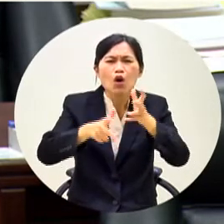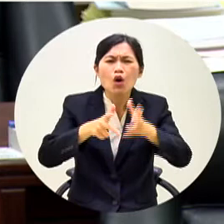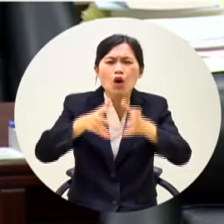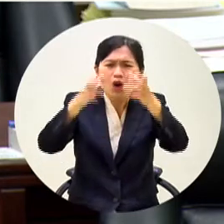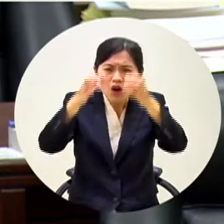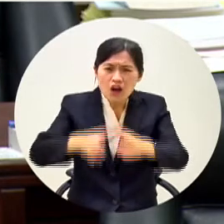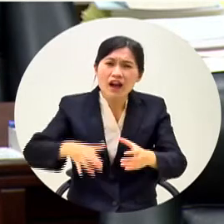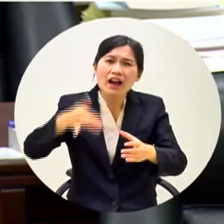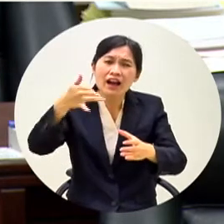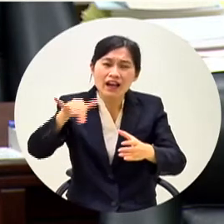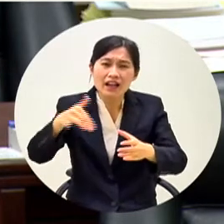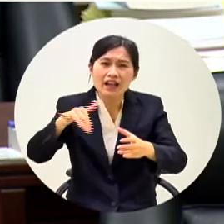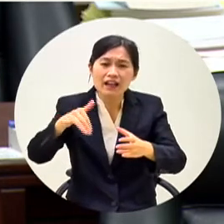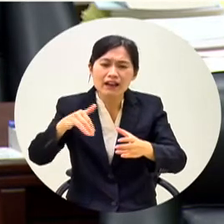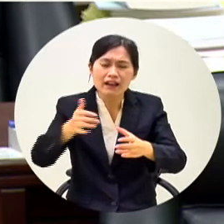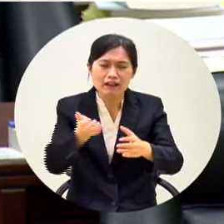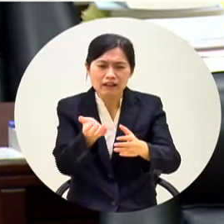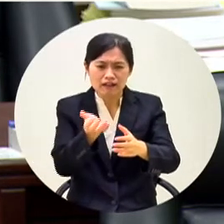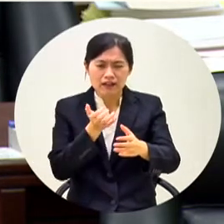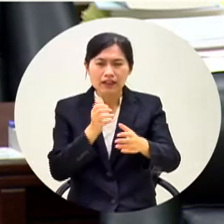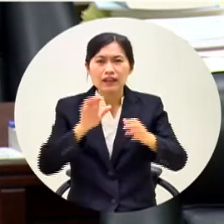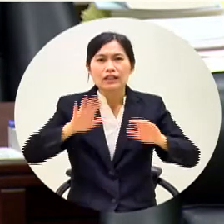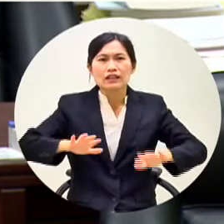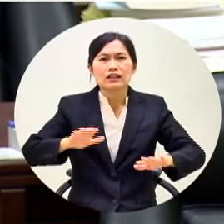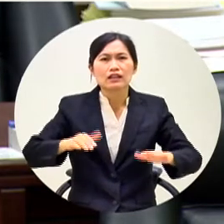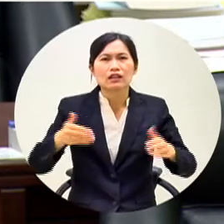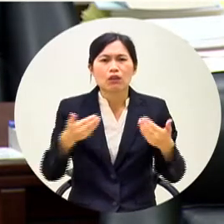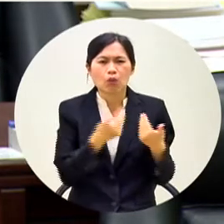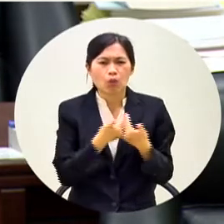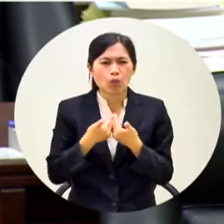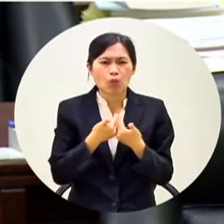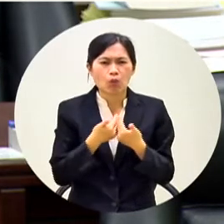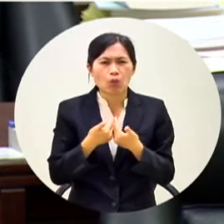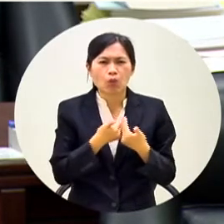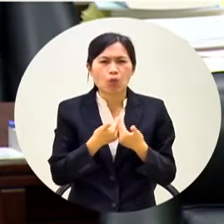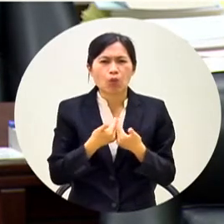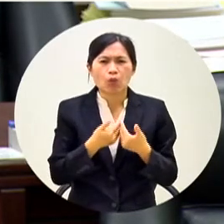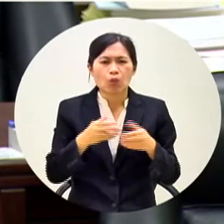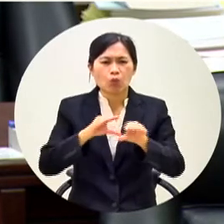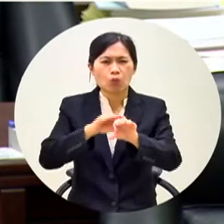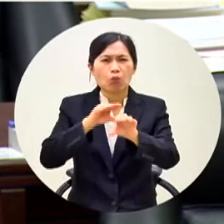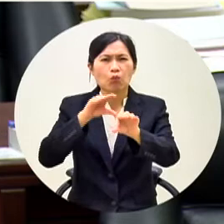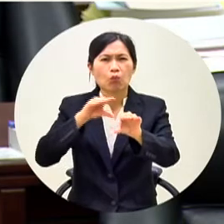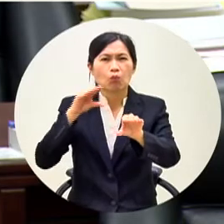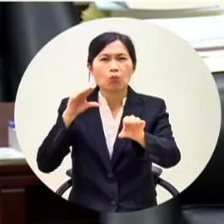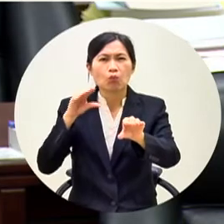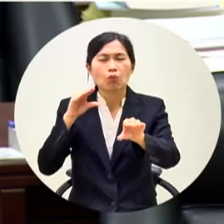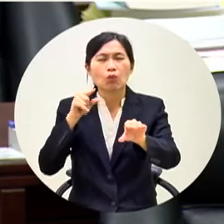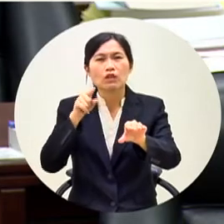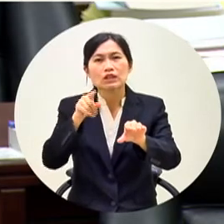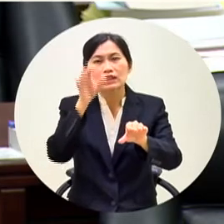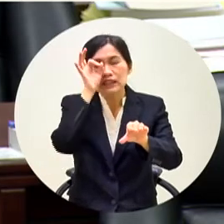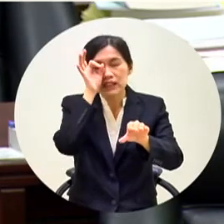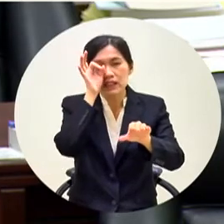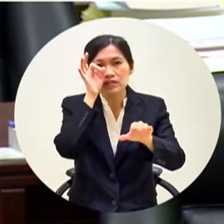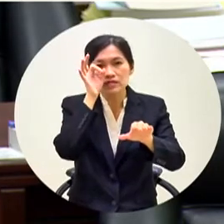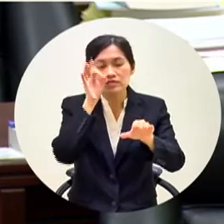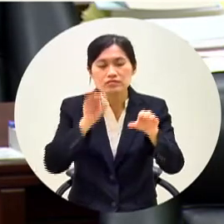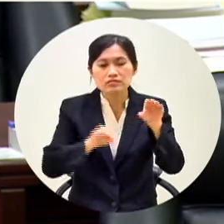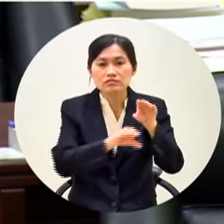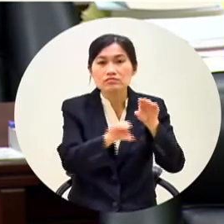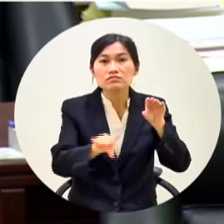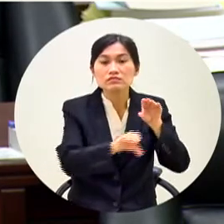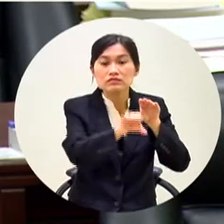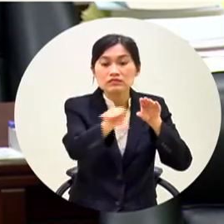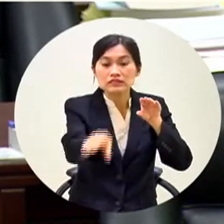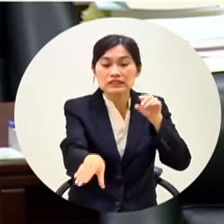袂进落，安尼交通就安尼遐的流量就遐拥挤啊！你看，这种交流道无，拄啊伫这个交